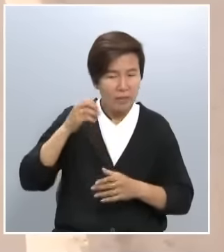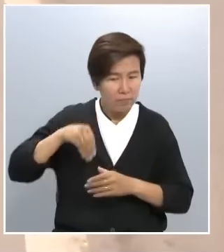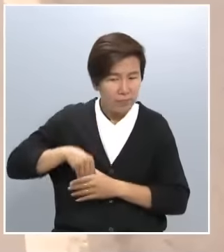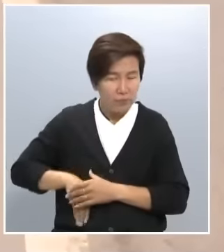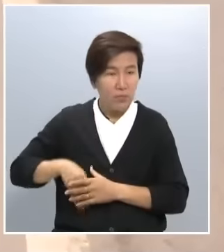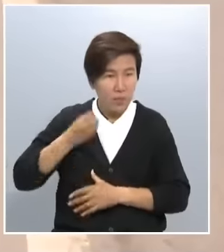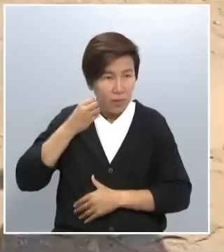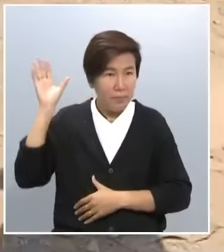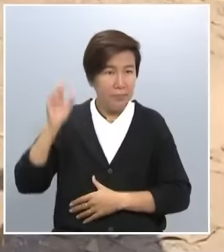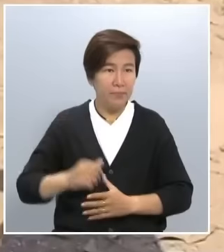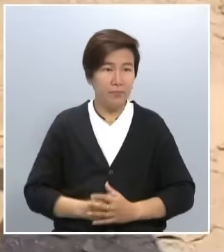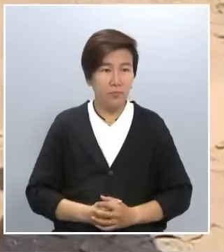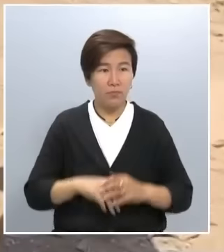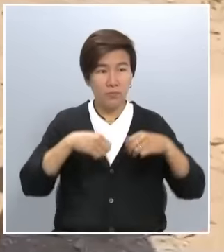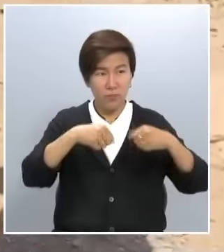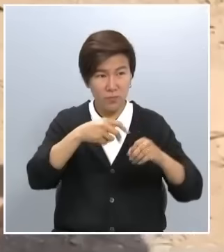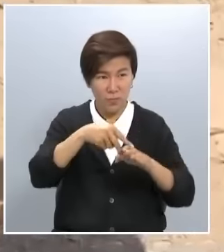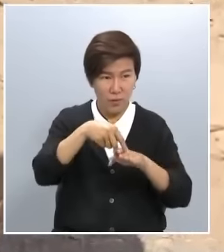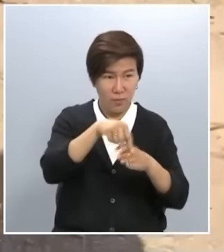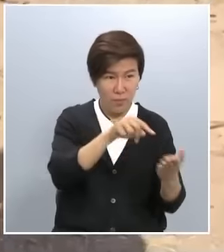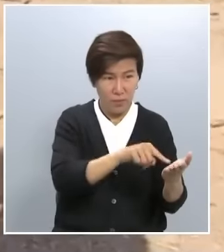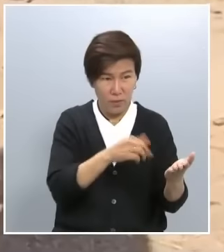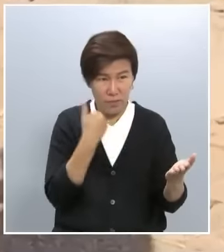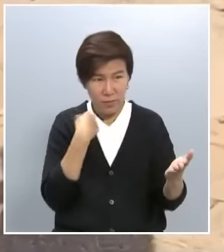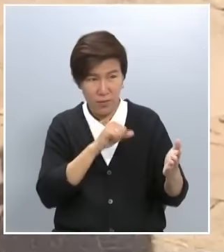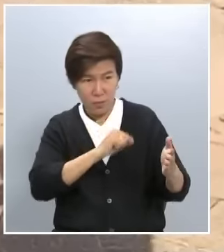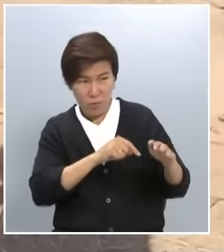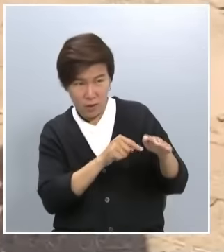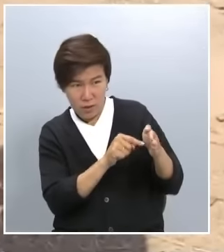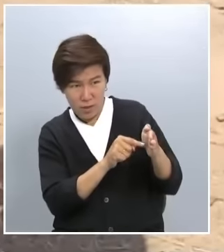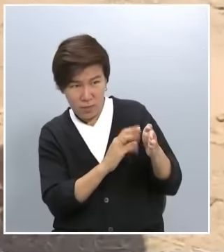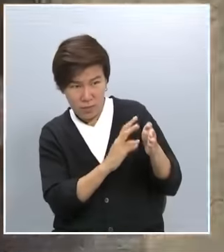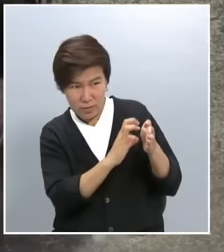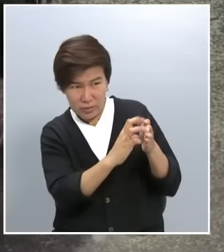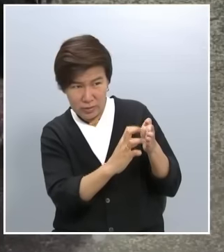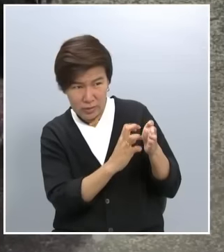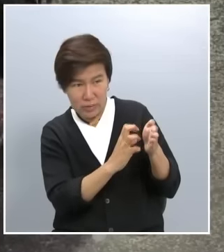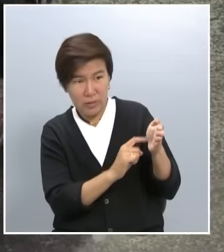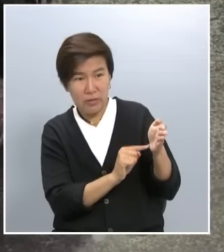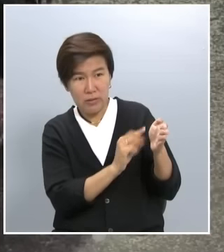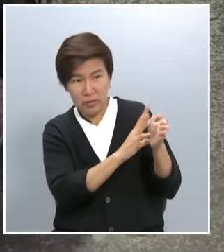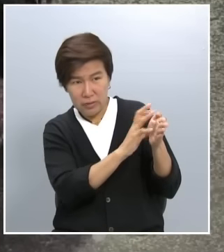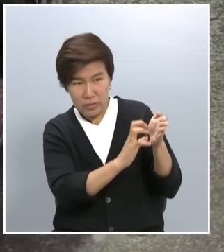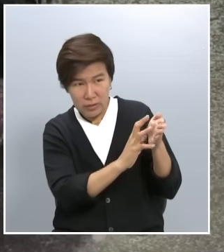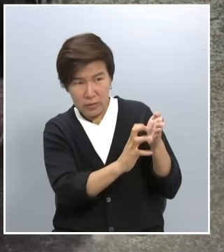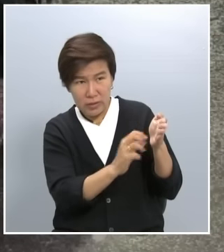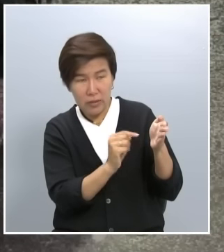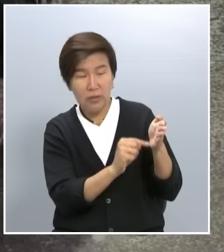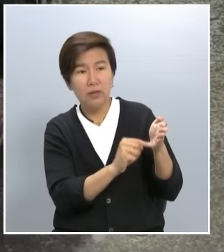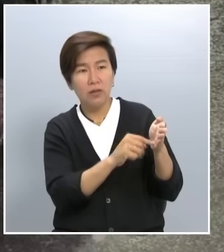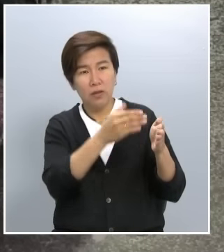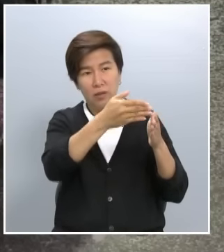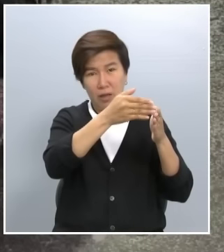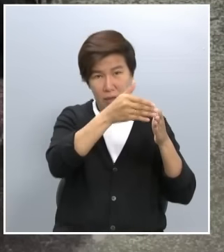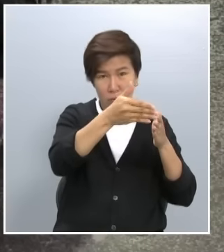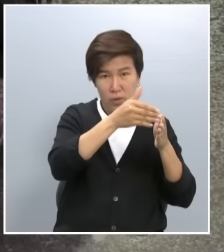ยมอเตอร์ไซค์ของคนเจ็บก็มีรอยไหม้ที่ด้านขวาของรถอย่างเช่นไฟท้ายเบาะรถป้ายทะเบียนกระจกมองข้าง